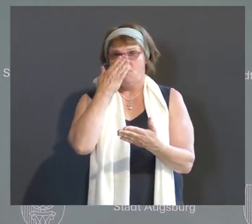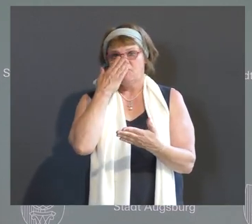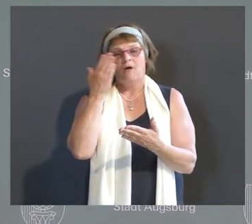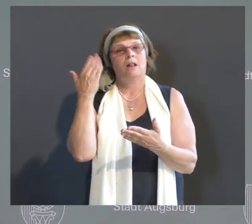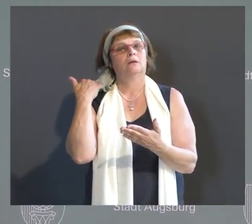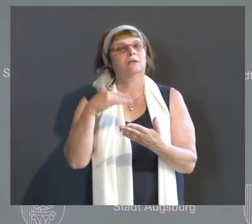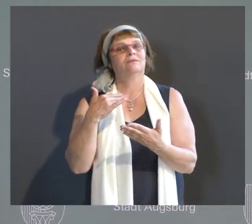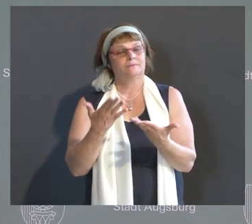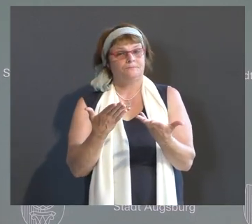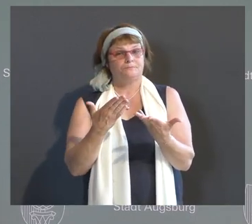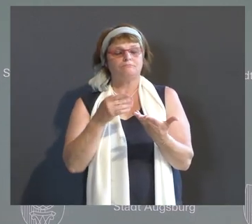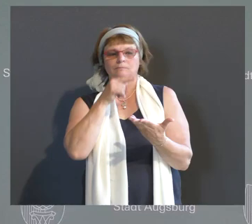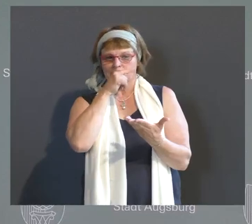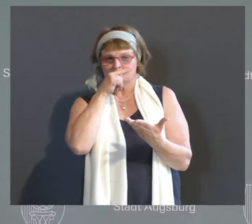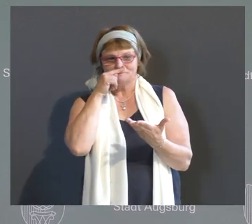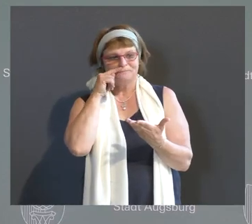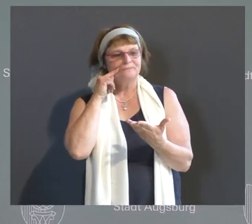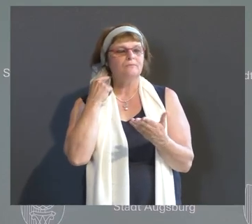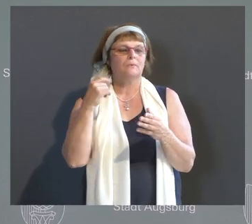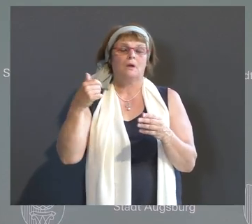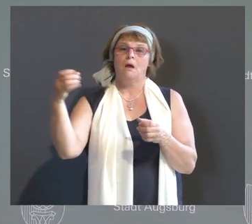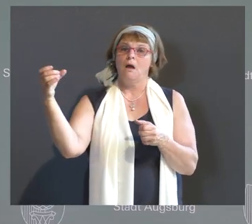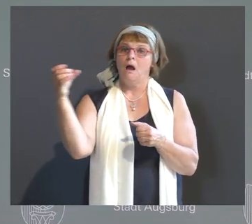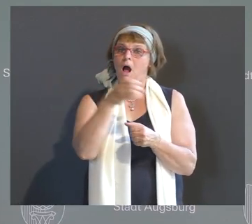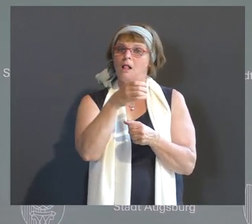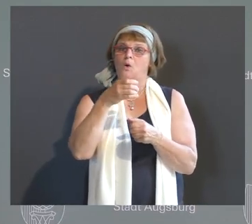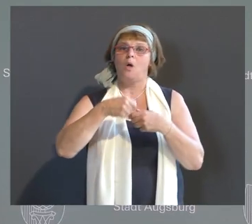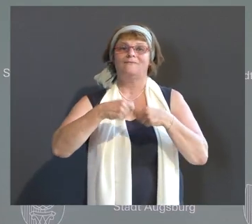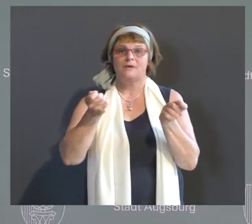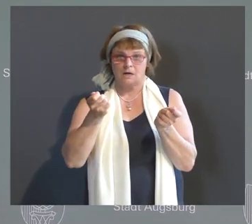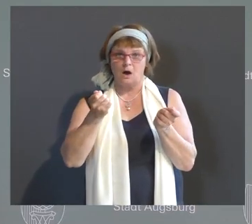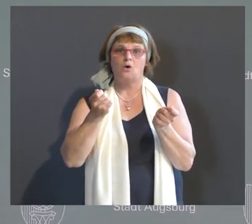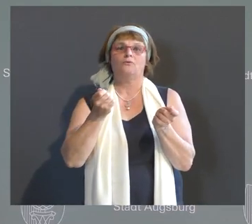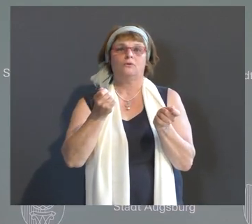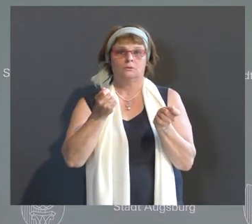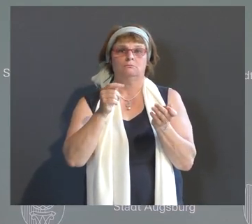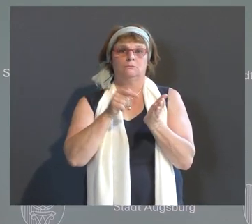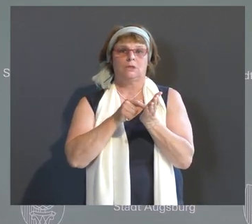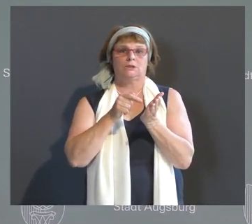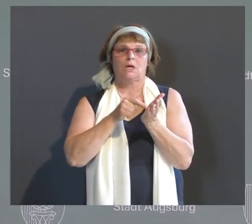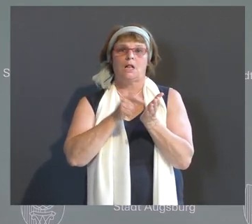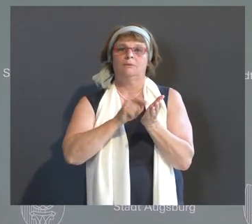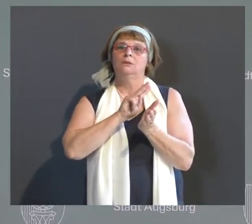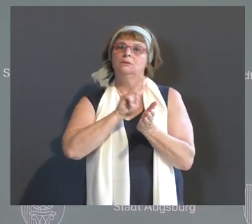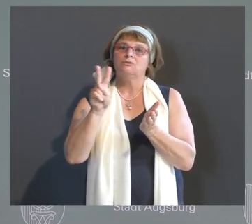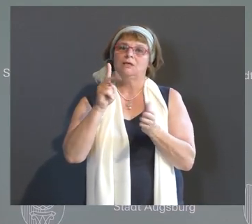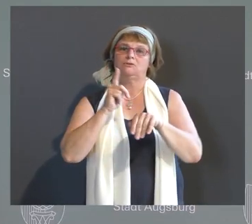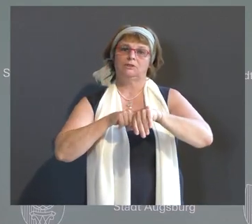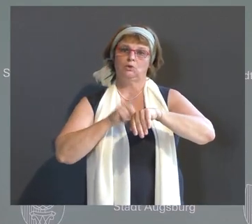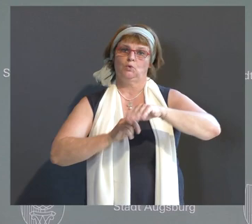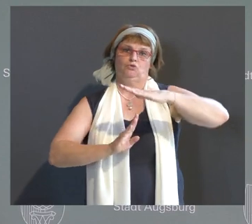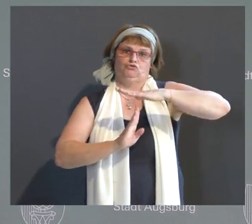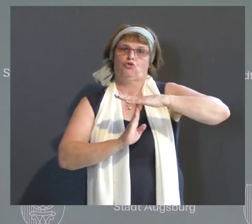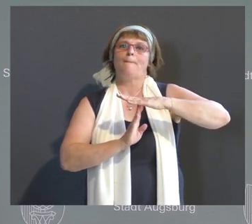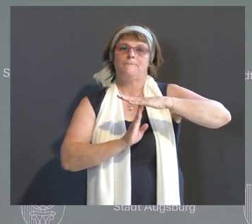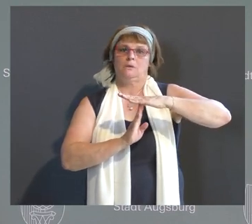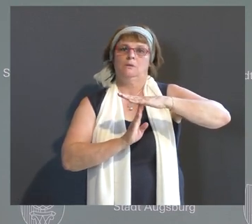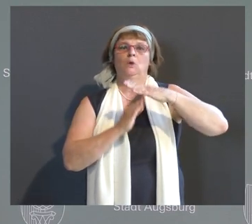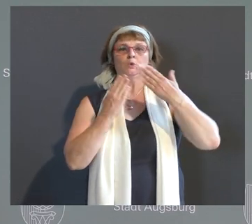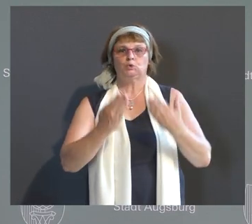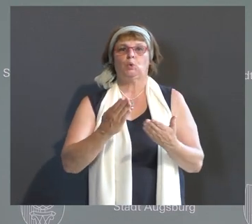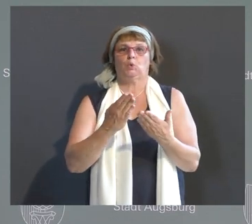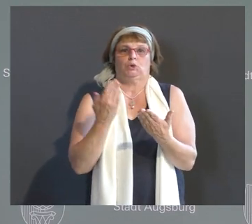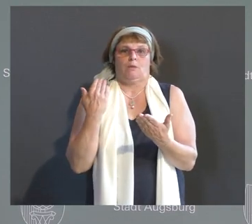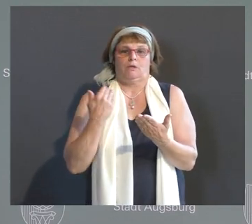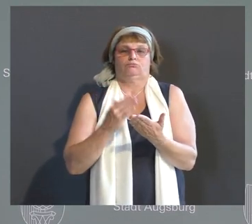den To-Go-Verkauf von Alkohol ab 22 Uhr verboten haben. Eben aufgrund der Einschätzung von